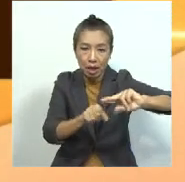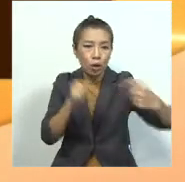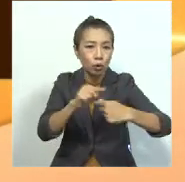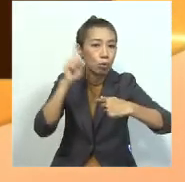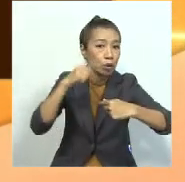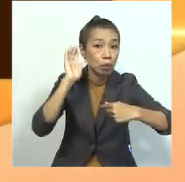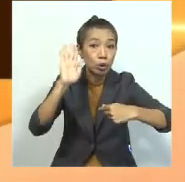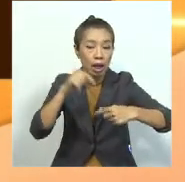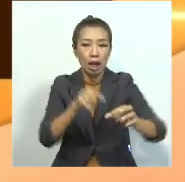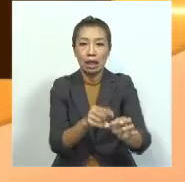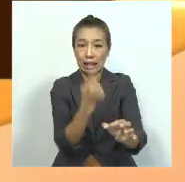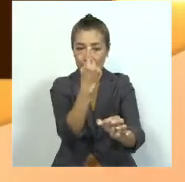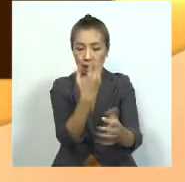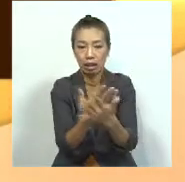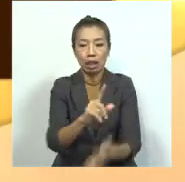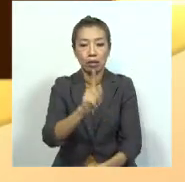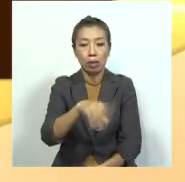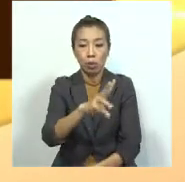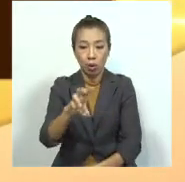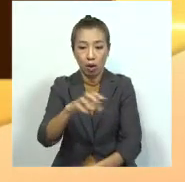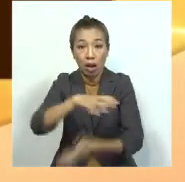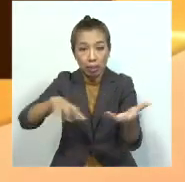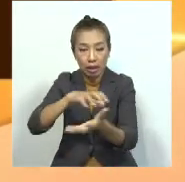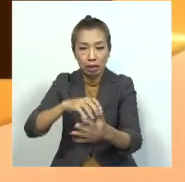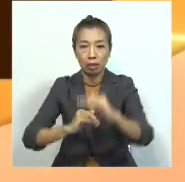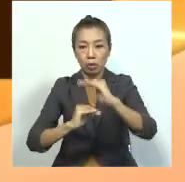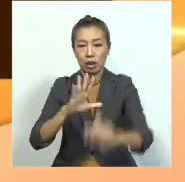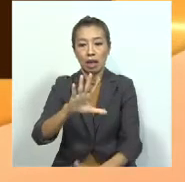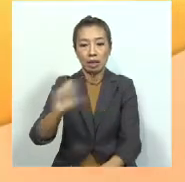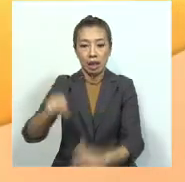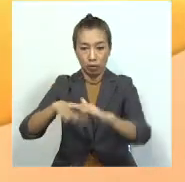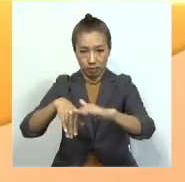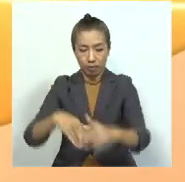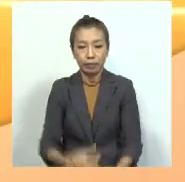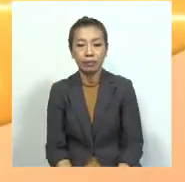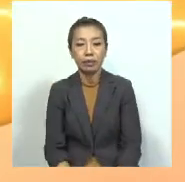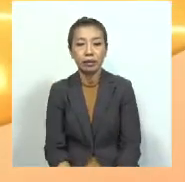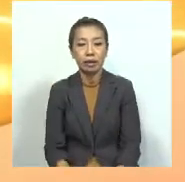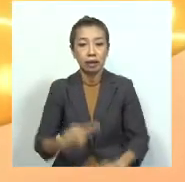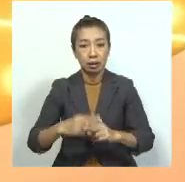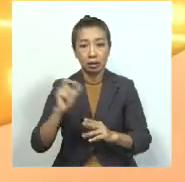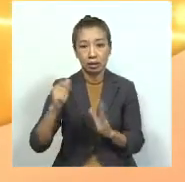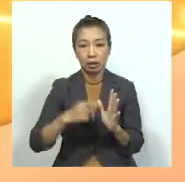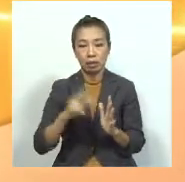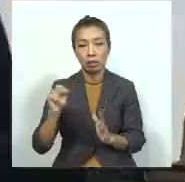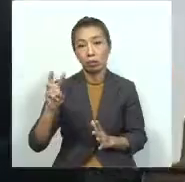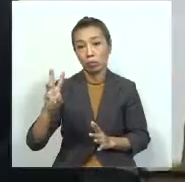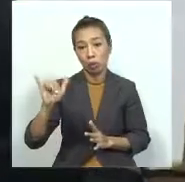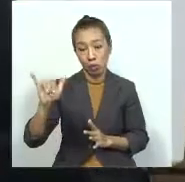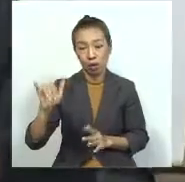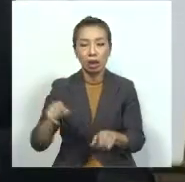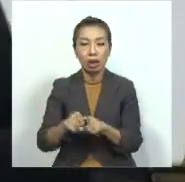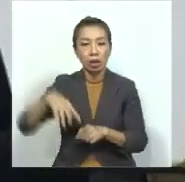ตรีจำหน่ายเหรียญละ 1,600 บาทผลิตไม่เกิน 500,000 เหรียญค่ะ ทางด้านของนายอํานวยปรีมนวงศ์นะครับซึ่งเป็